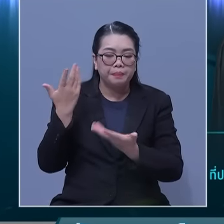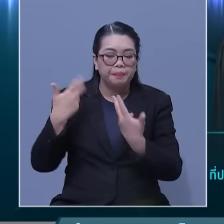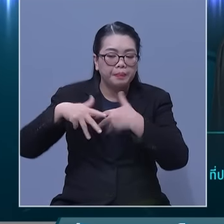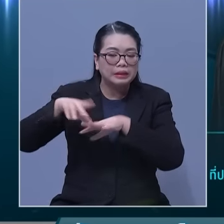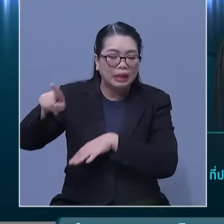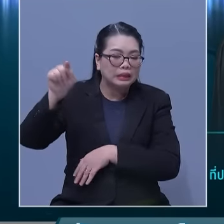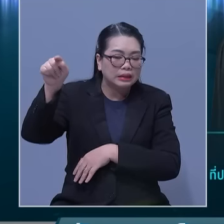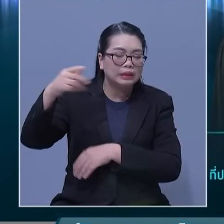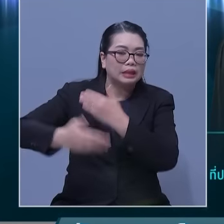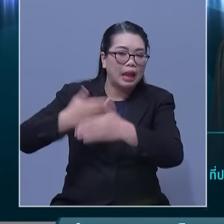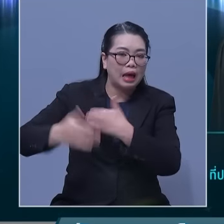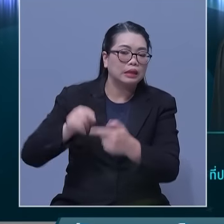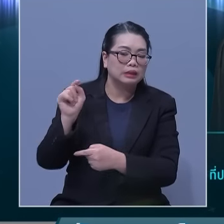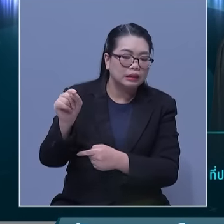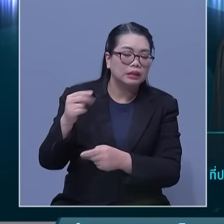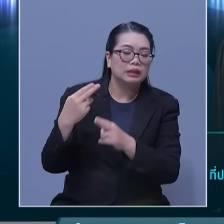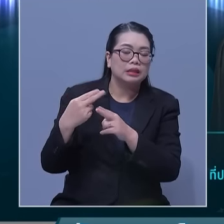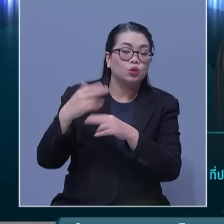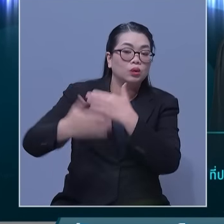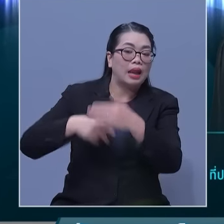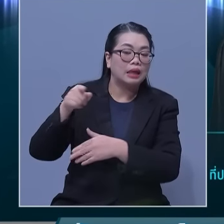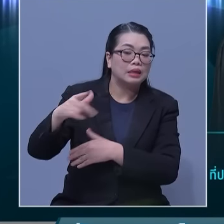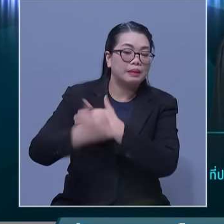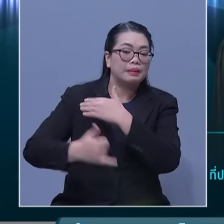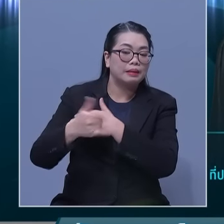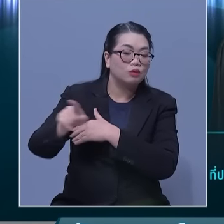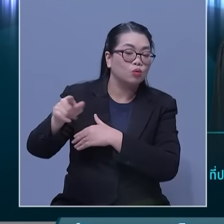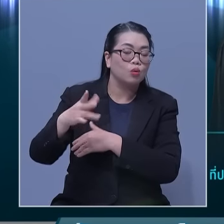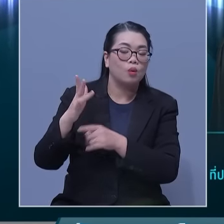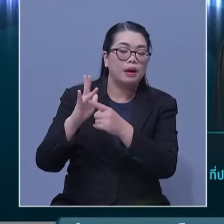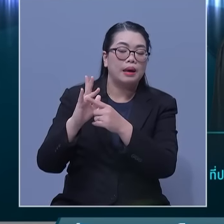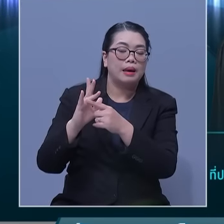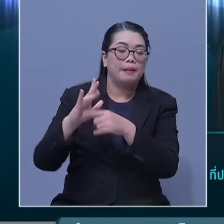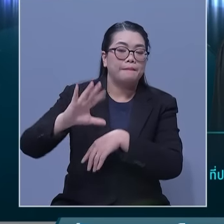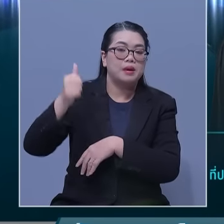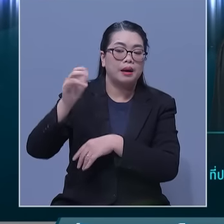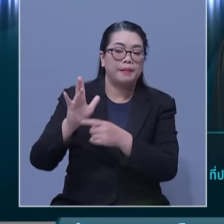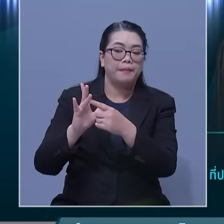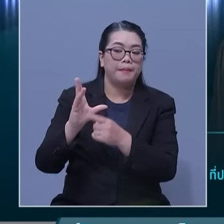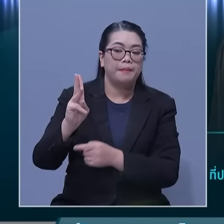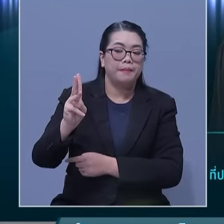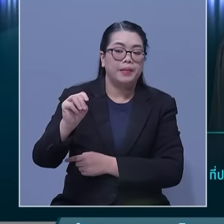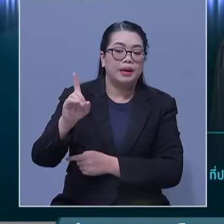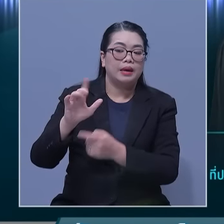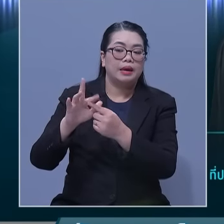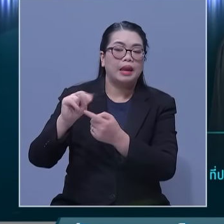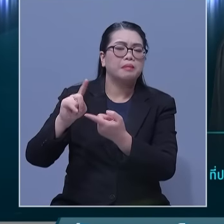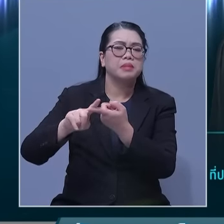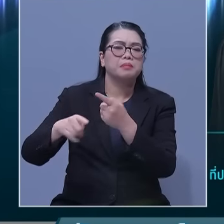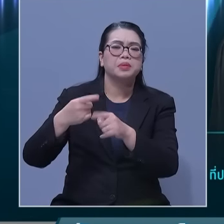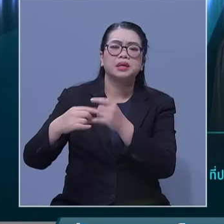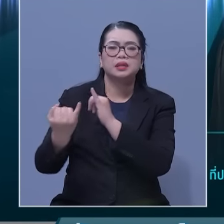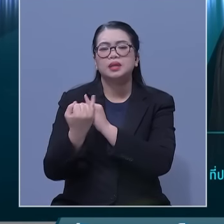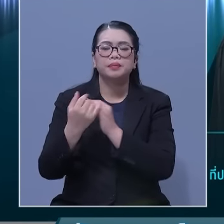เมดานนะครับชื่อนิชื่อนิชื่อนิทำธุรกิจขายมือถือแล้วก็เป็นเพื่อนสนิทที่มาช่วยเหลือพาออก